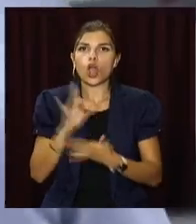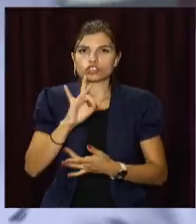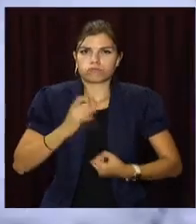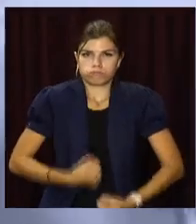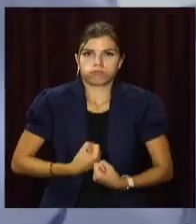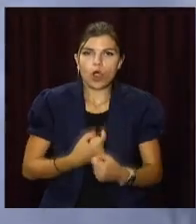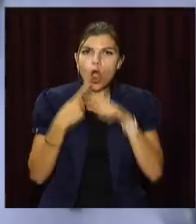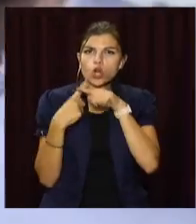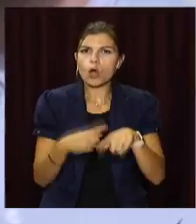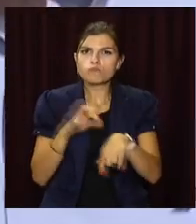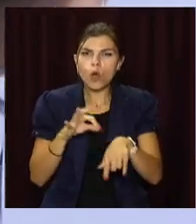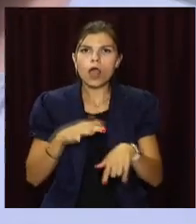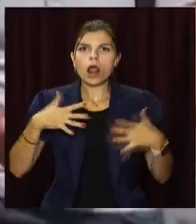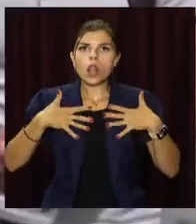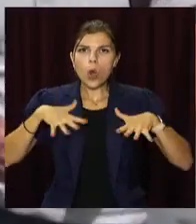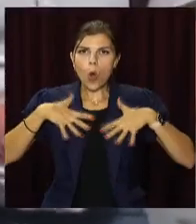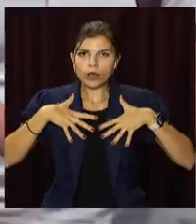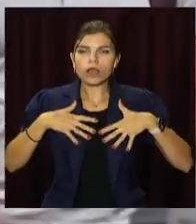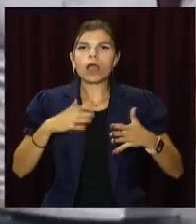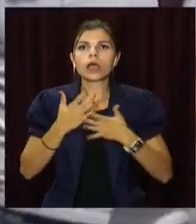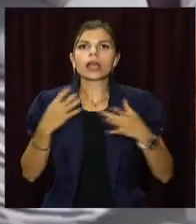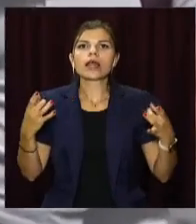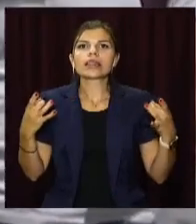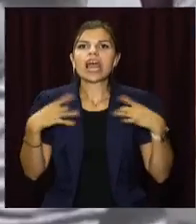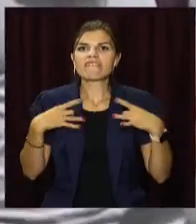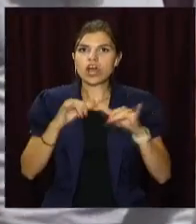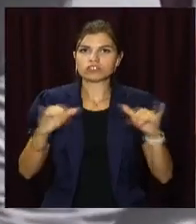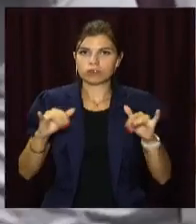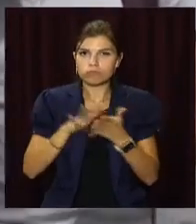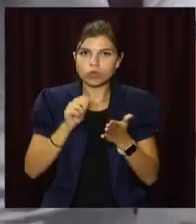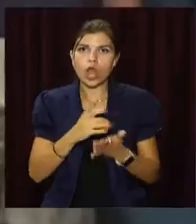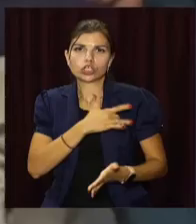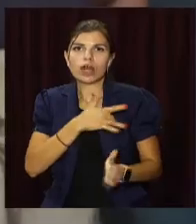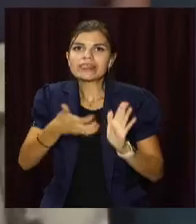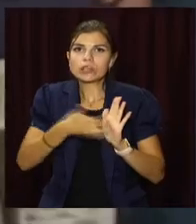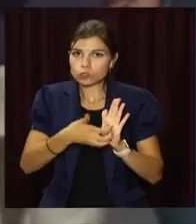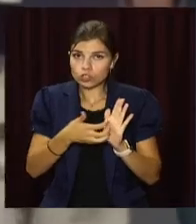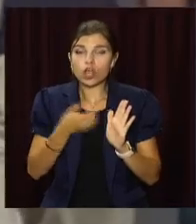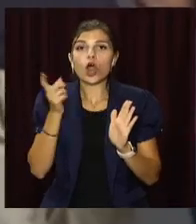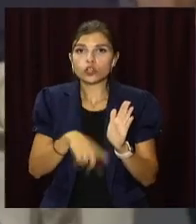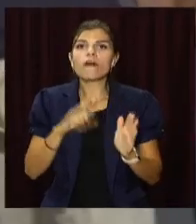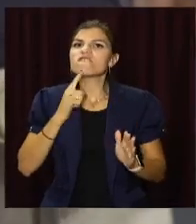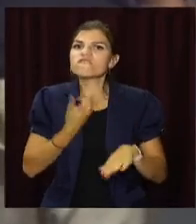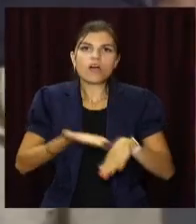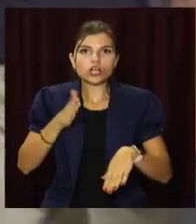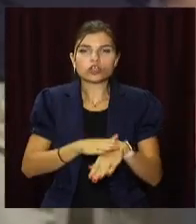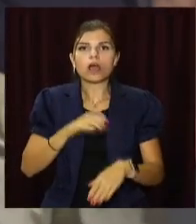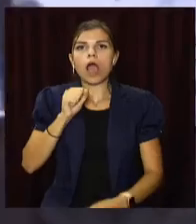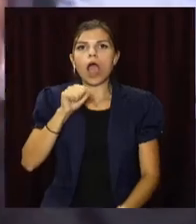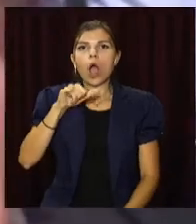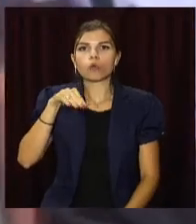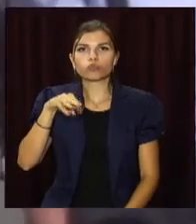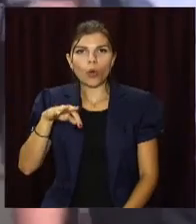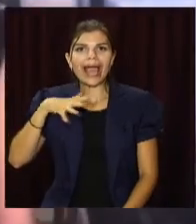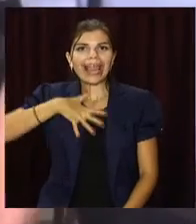ожиріння, важкі хронічні захворювання легенів, порушення нервового розвитку, серцеву недостатність та важкі